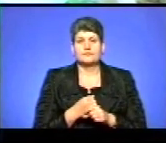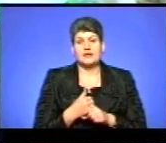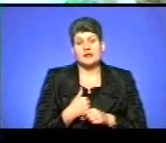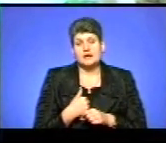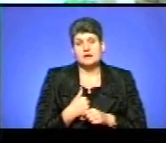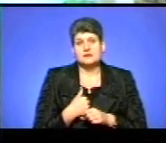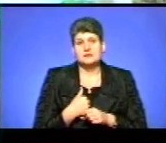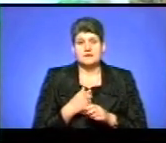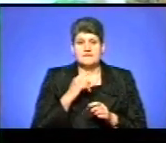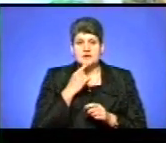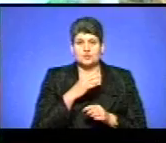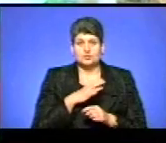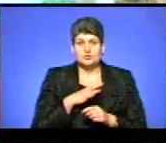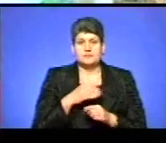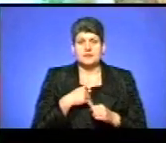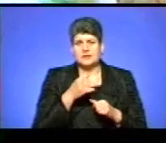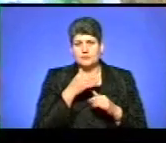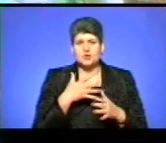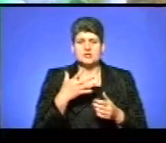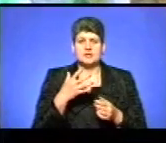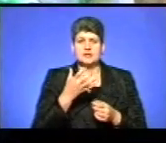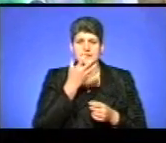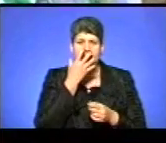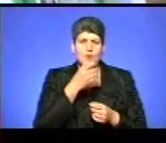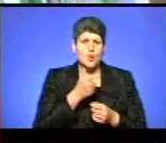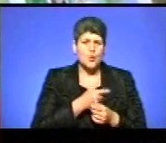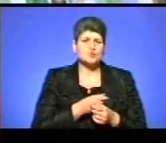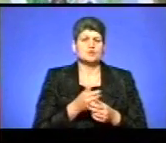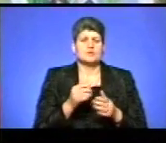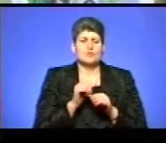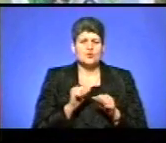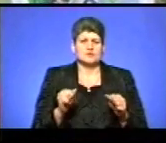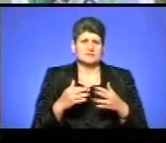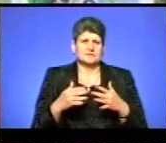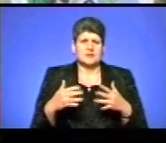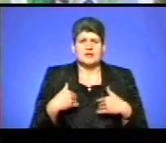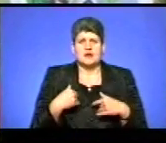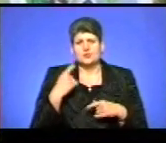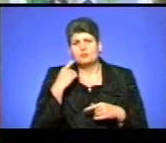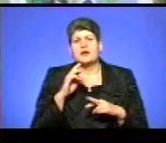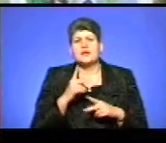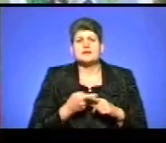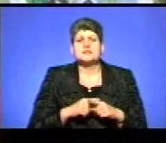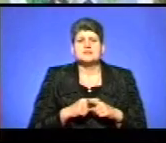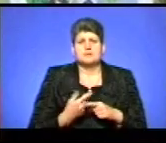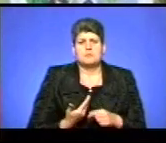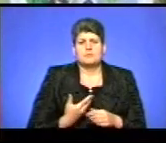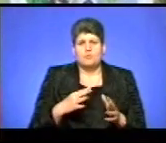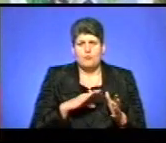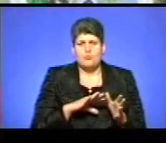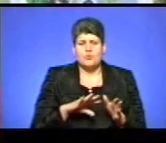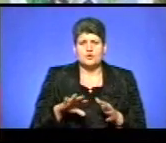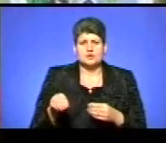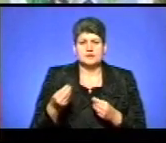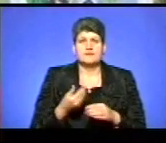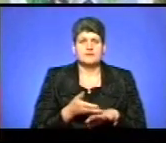я, ну як, важко мені було, мені не можна наркозу. Мені то, і я думаю, як то пережити? Пережити було тяжко, бо в мене